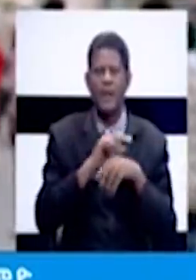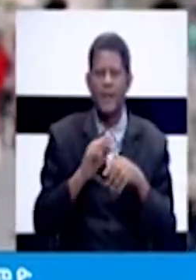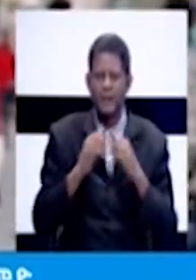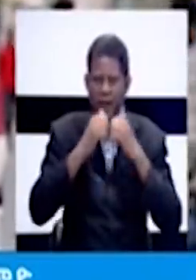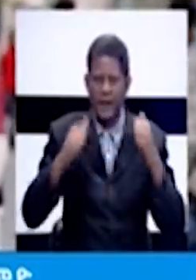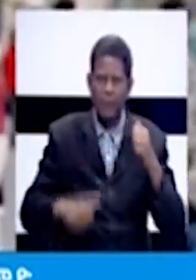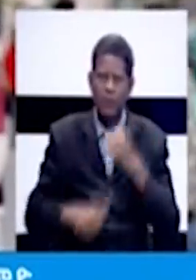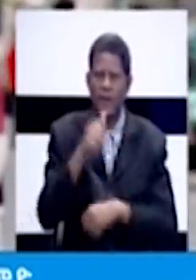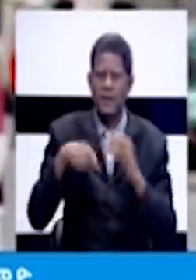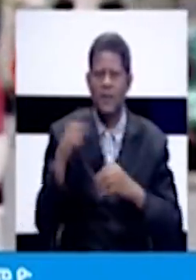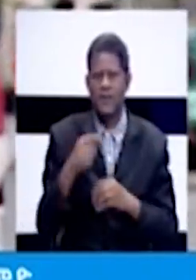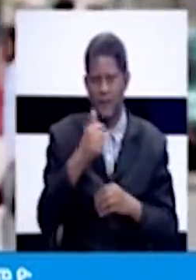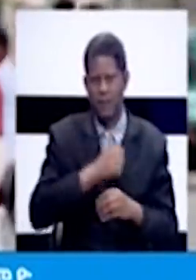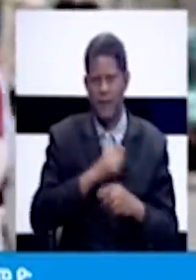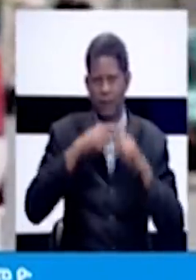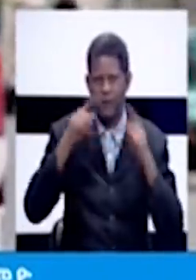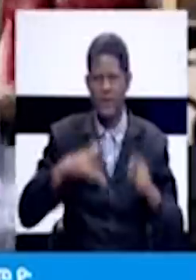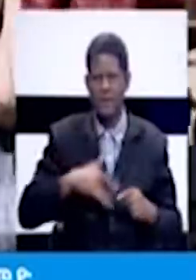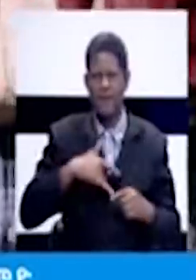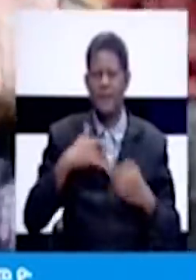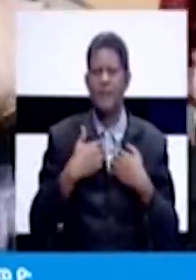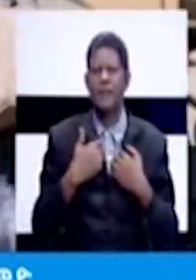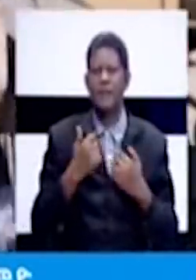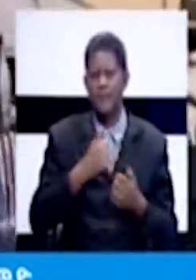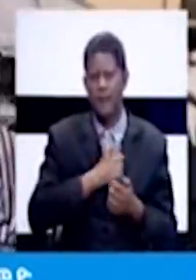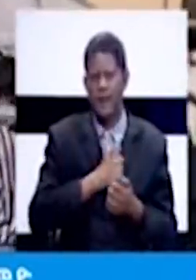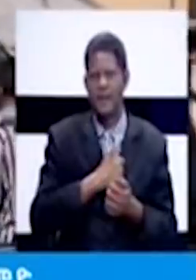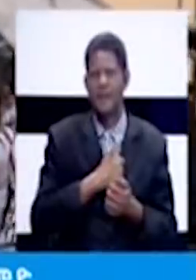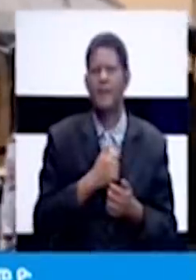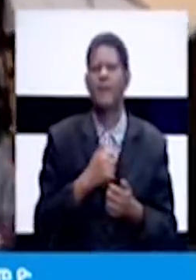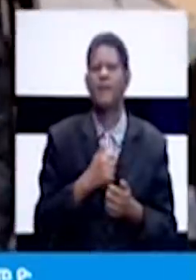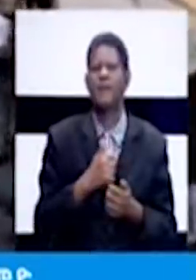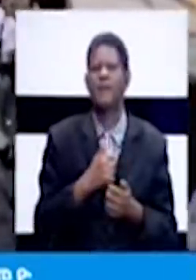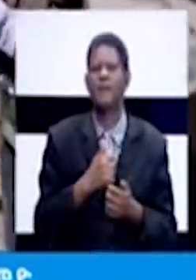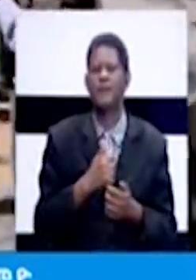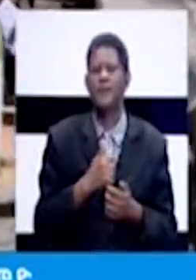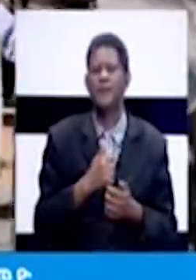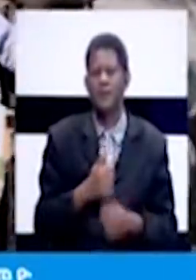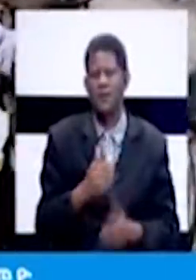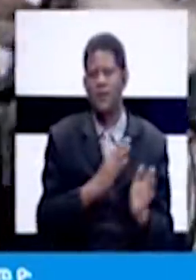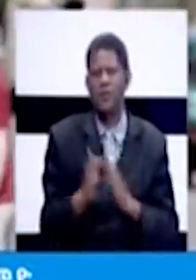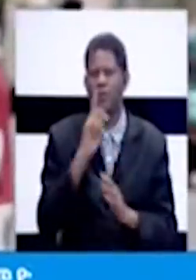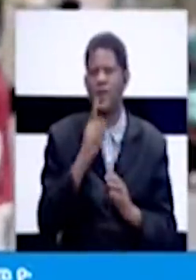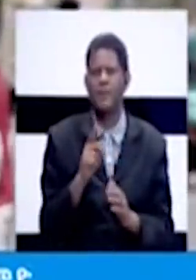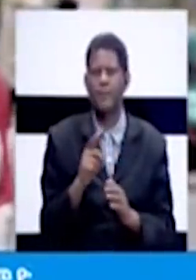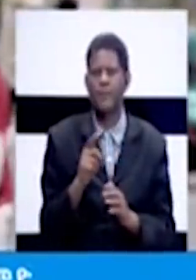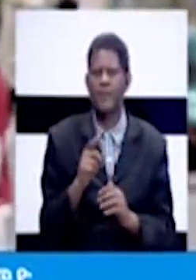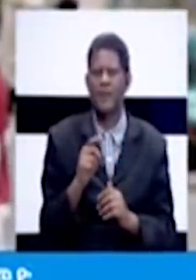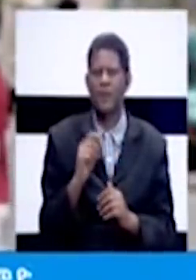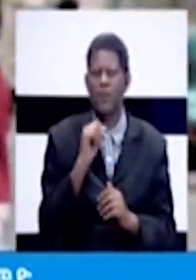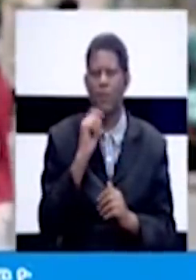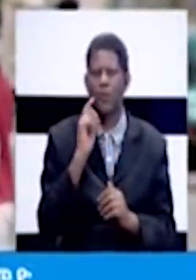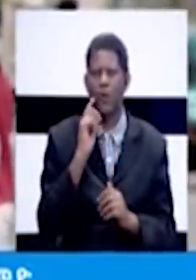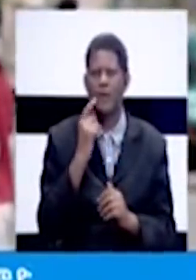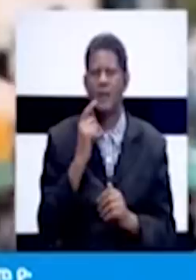بعلي فلي بلا سمعتي نيني انا عز كم بعلي ردي زوجي مالتي خنا تعلمون